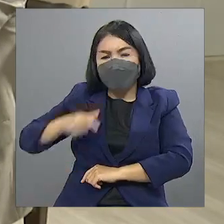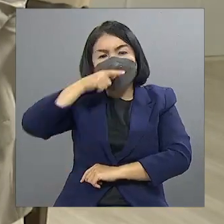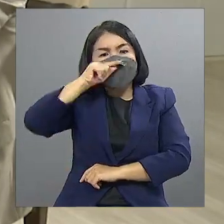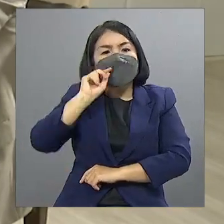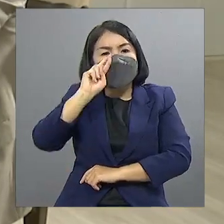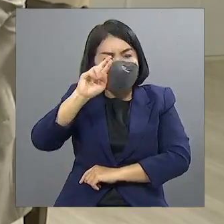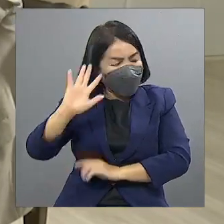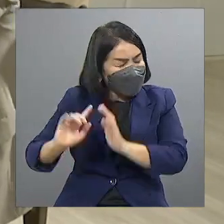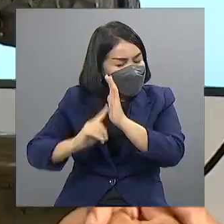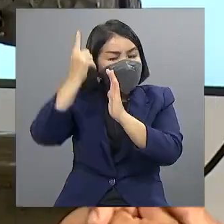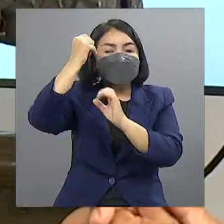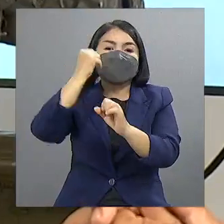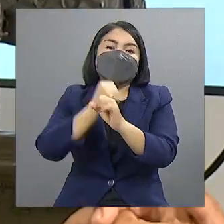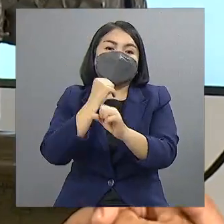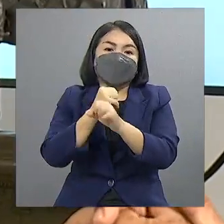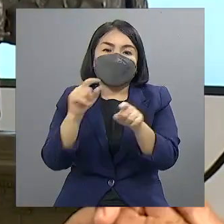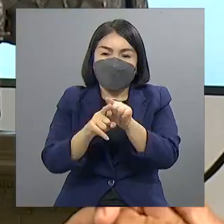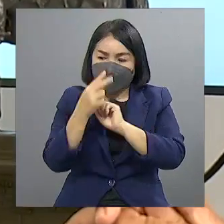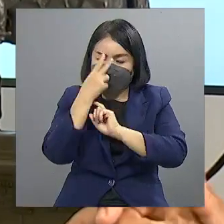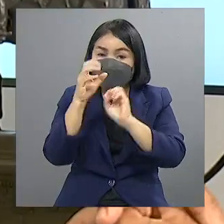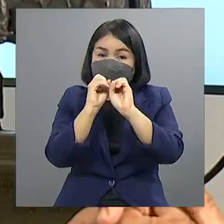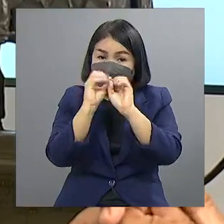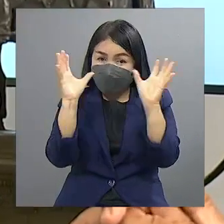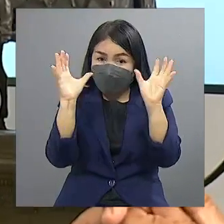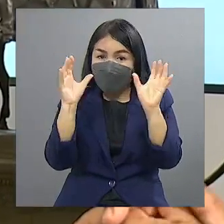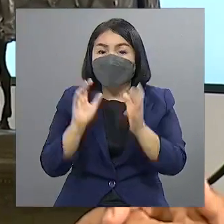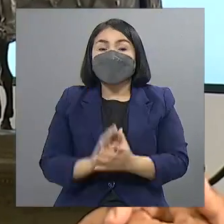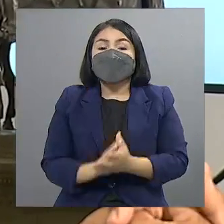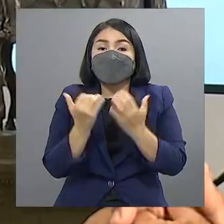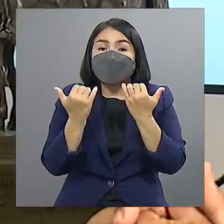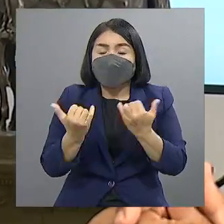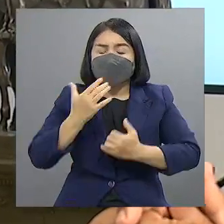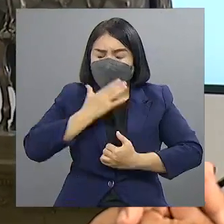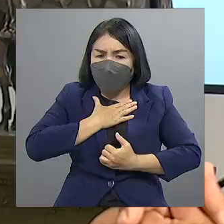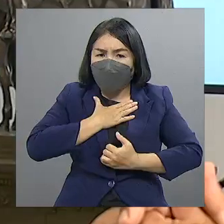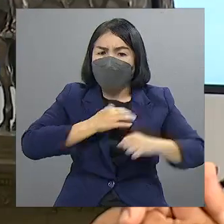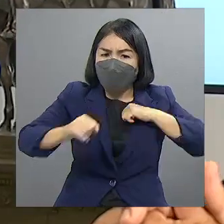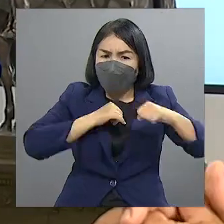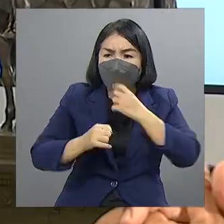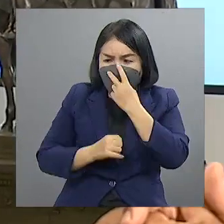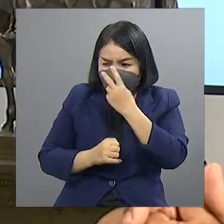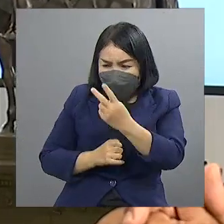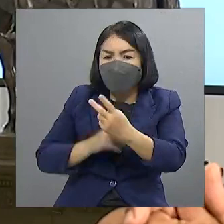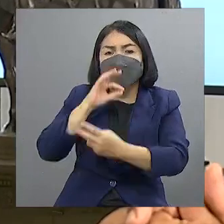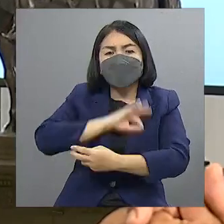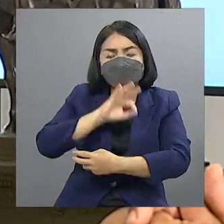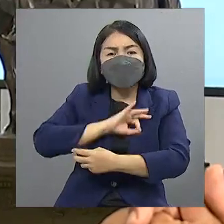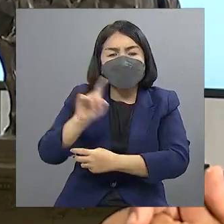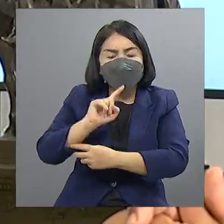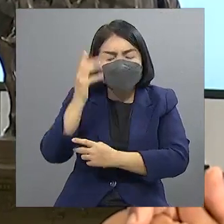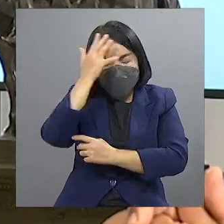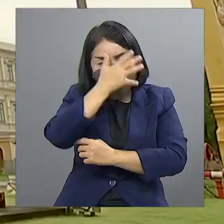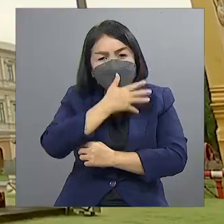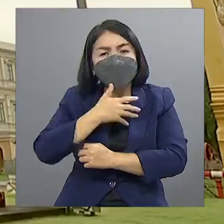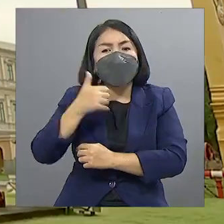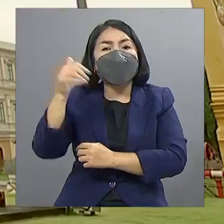2 อย่างที่เราเห็นอย่างชัดเจน แต่อีกหนึ่งสิ่งเนี่ยที่คนรุ่นผมและคนรุ่นใหม่ยังคงเห็นแล้วรู้สึกว่าทุกครั้งที่เห็นยังคงสวยงามอยู่ก็คือเรื่องของสถาปัต